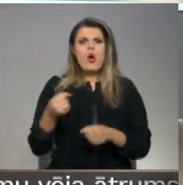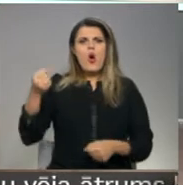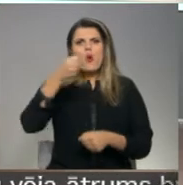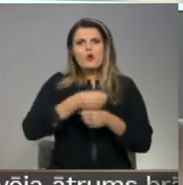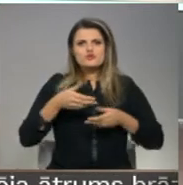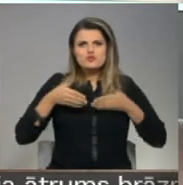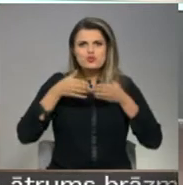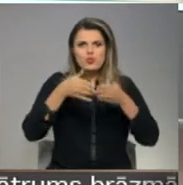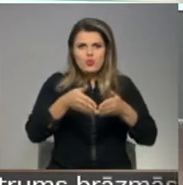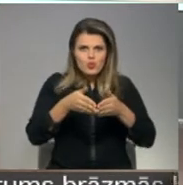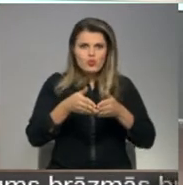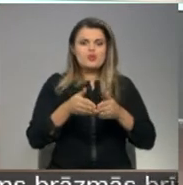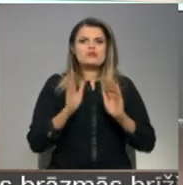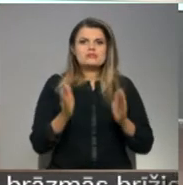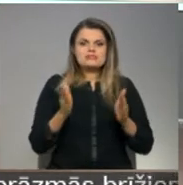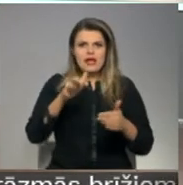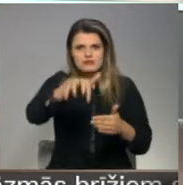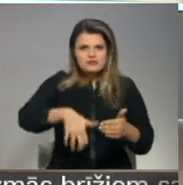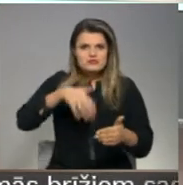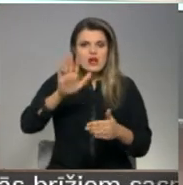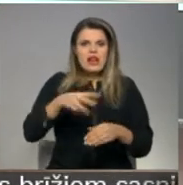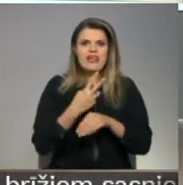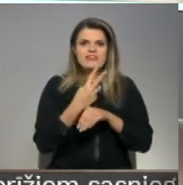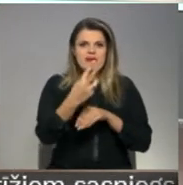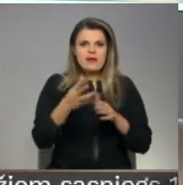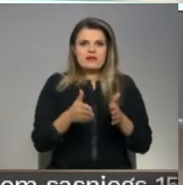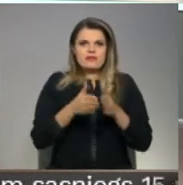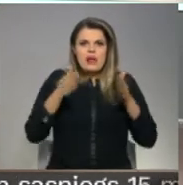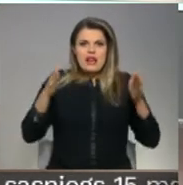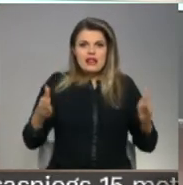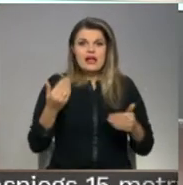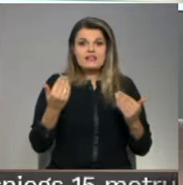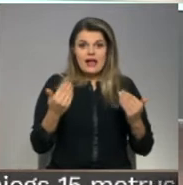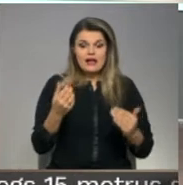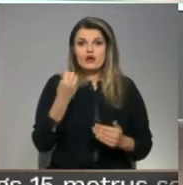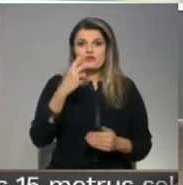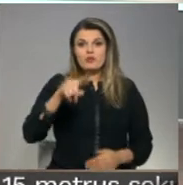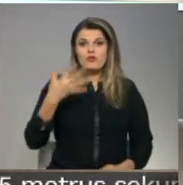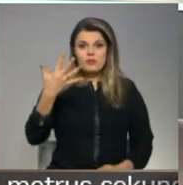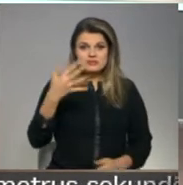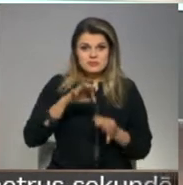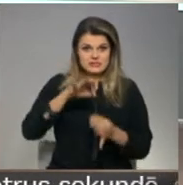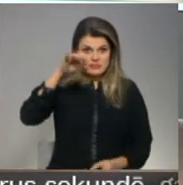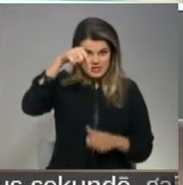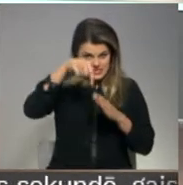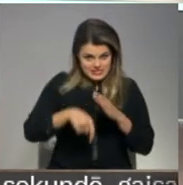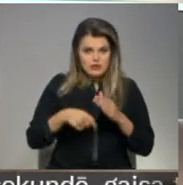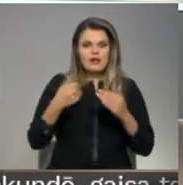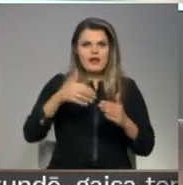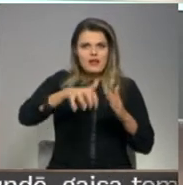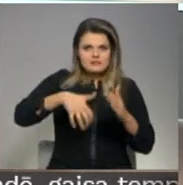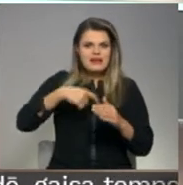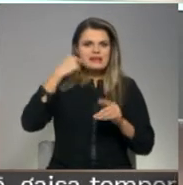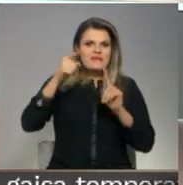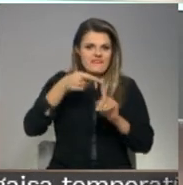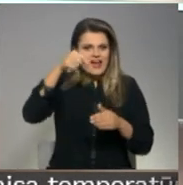kuģu ceļu padziļināšana, lai par 2 metriem palielinātu pašreizējo 12,5 metru dziļumu un ostā varētu uzņemt kuģus ar